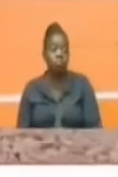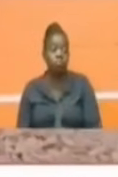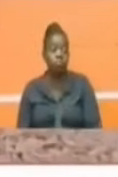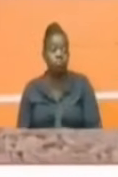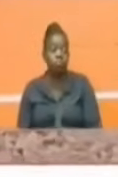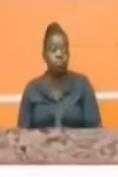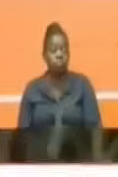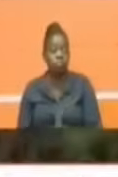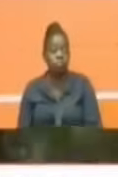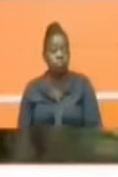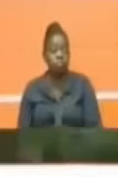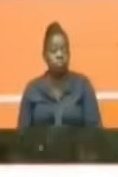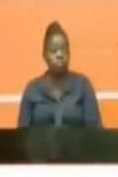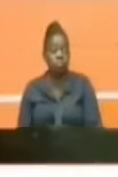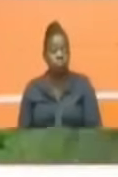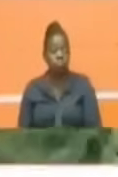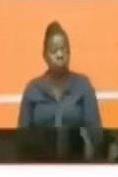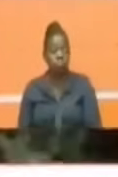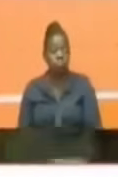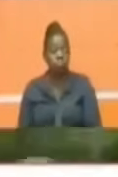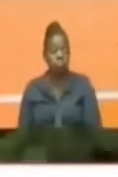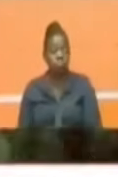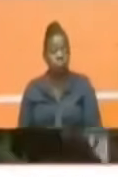lino ku Rabukede TV.